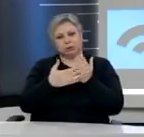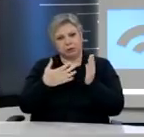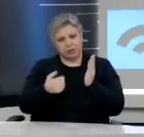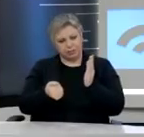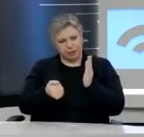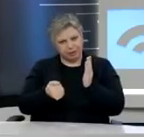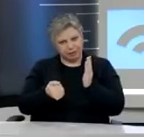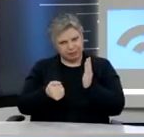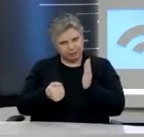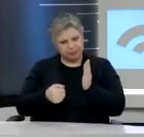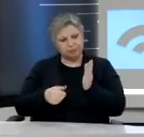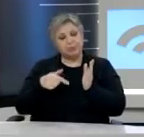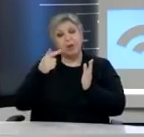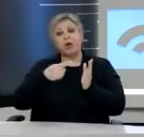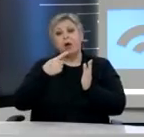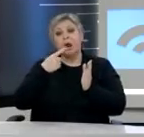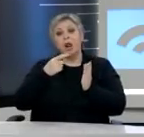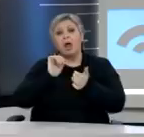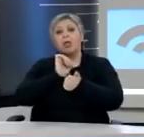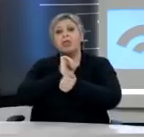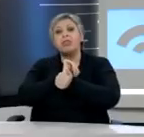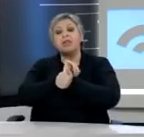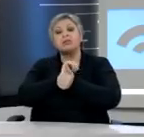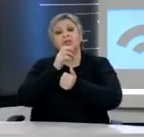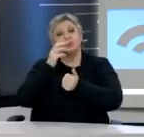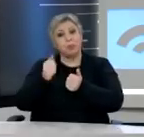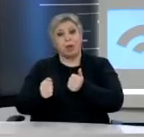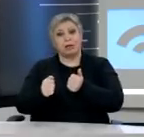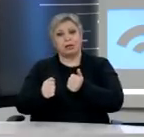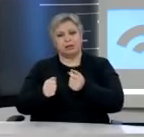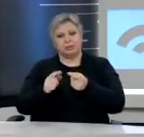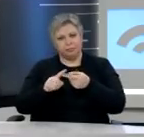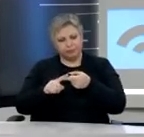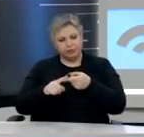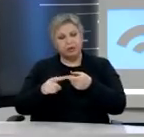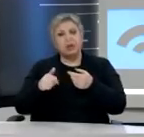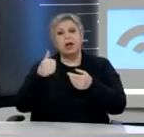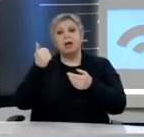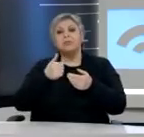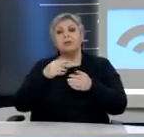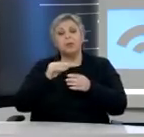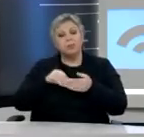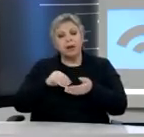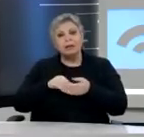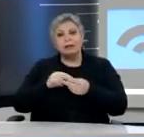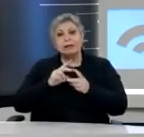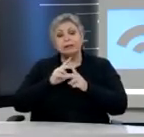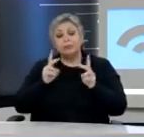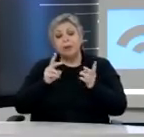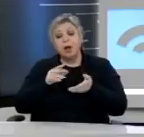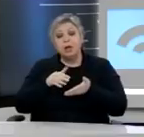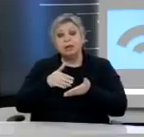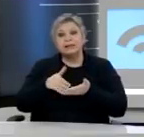Και επαναλαμβάνουν βεβαίως τις δεσμεύσεις που απορρέουν από τη συμφωνία, αλλά επαναλαμβάνουν και διευκρινίζουν, δεν επαναλαμβάνουν, διευκρινίζουν. Πρώτον,